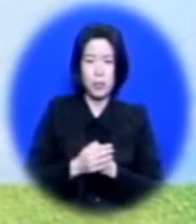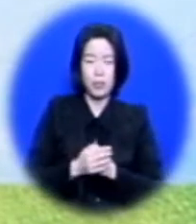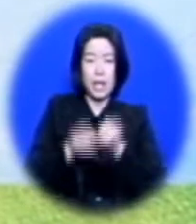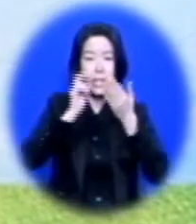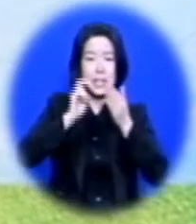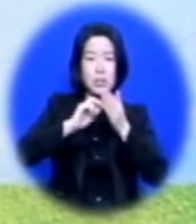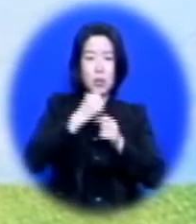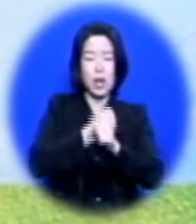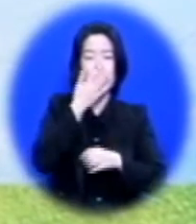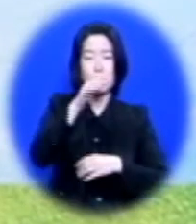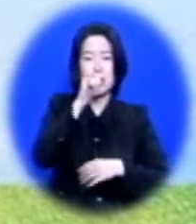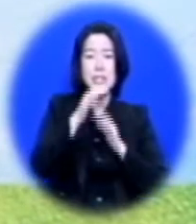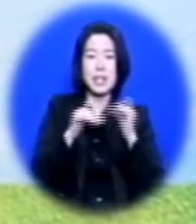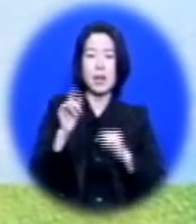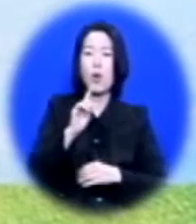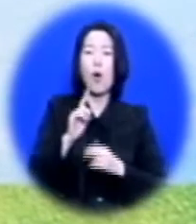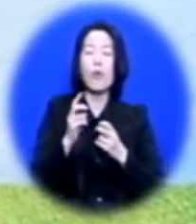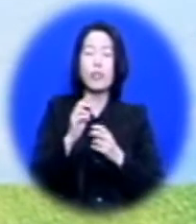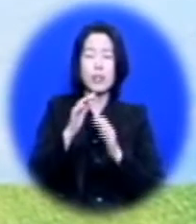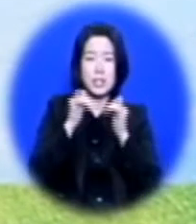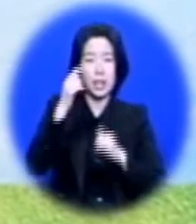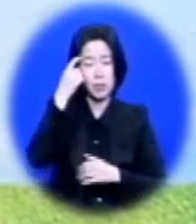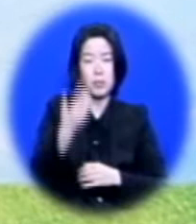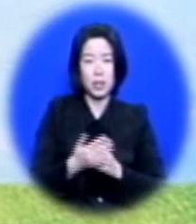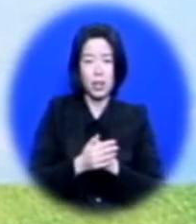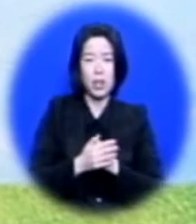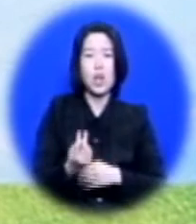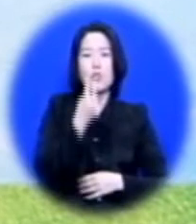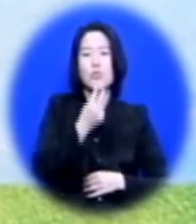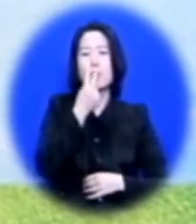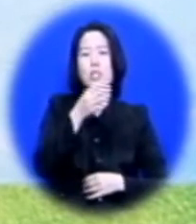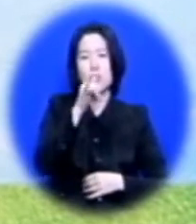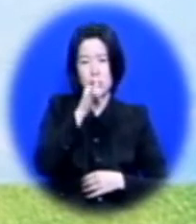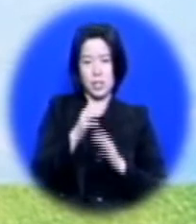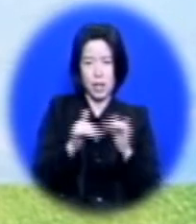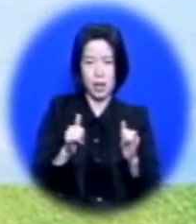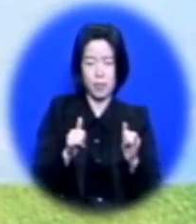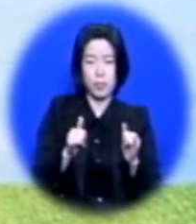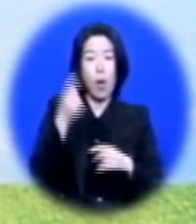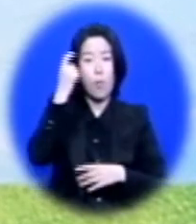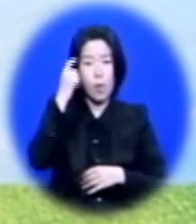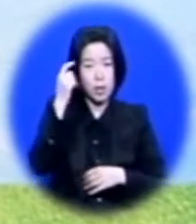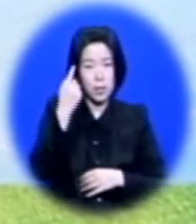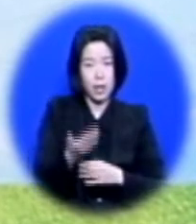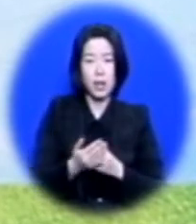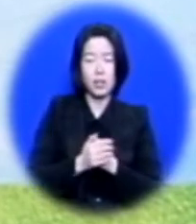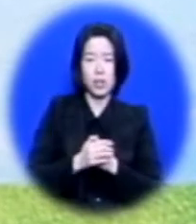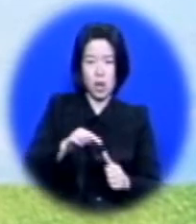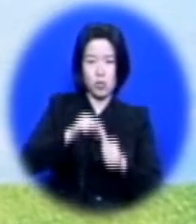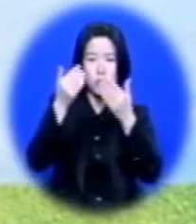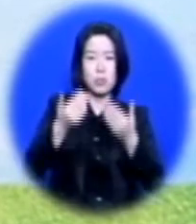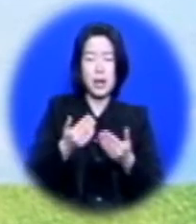찬송할 수 있는 사람은 어떤 사람입니까 숨쉴 수 있는 사람은 찬송 하루 어째서 그랬지요 구원받은